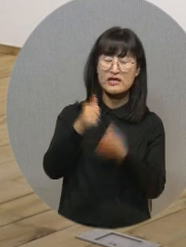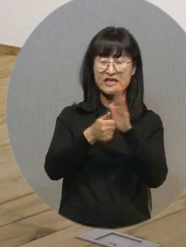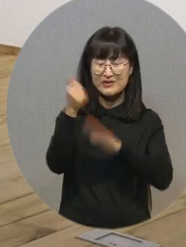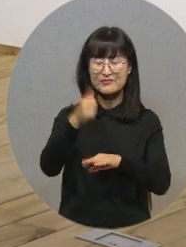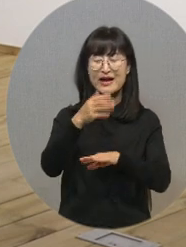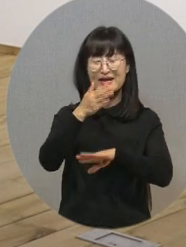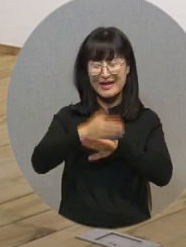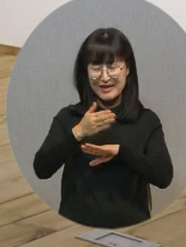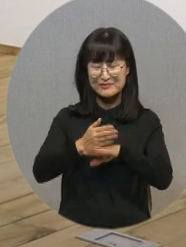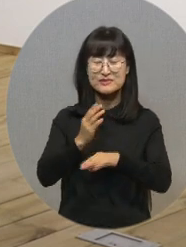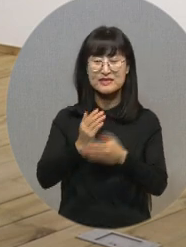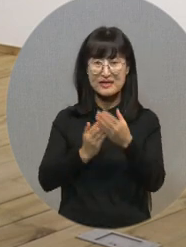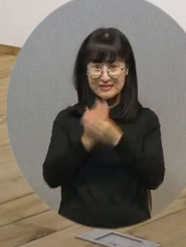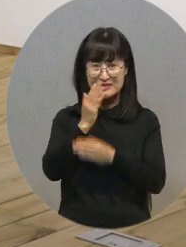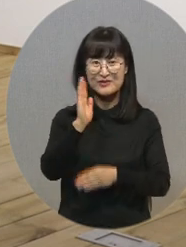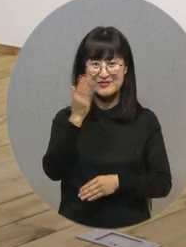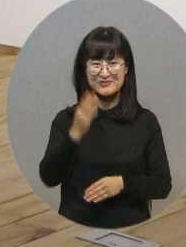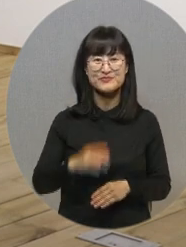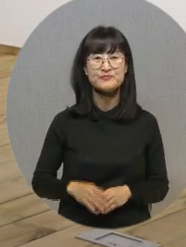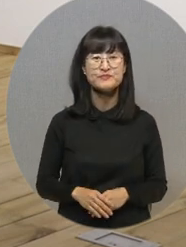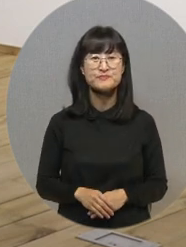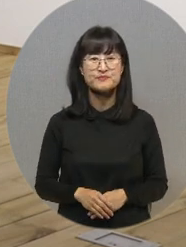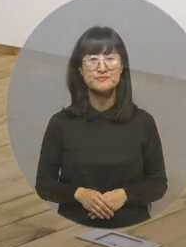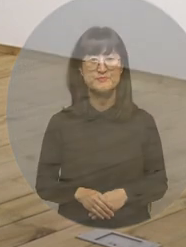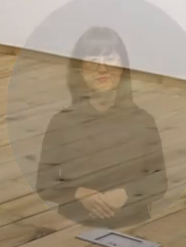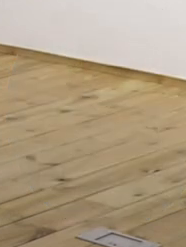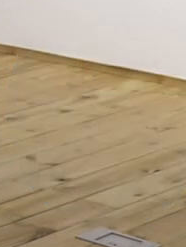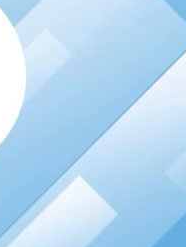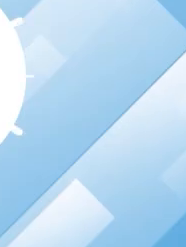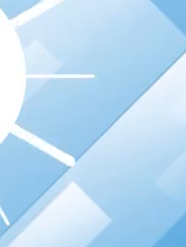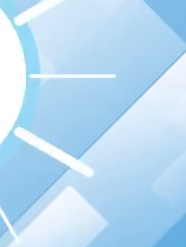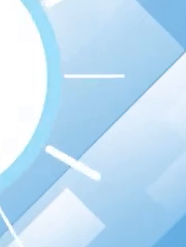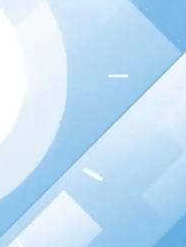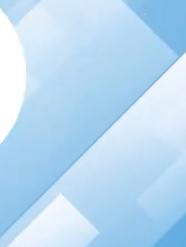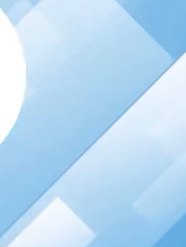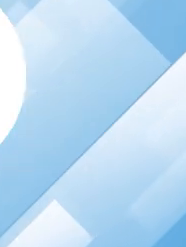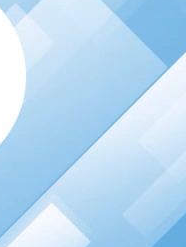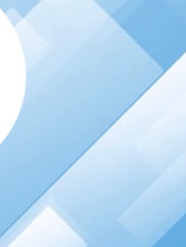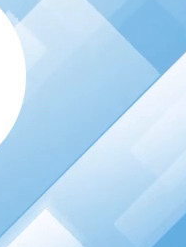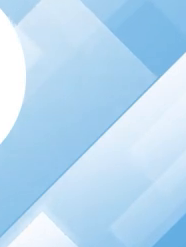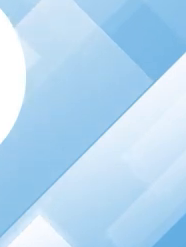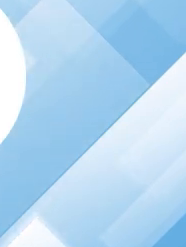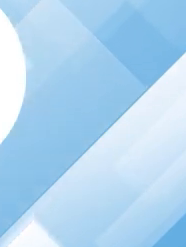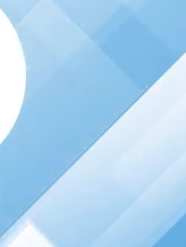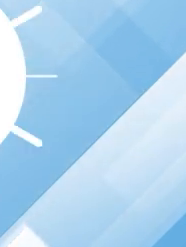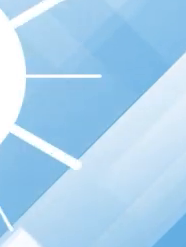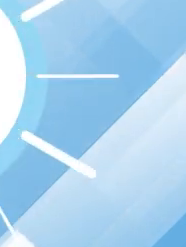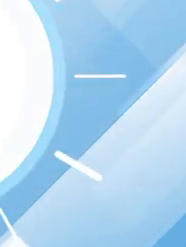것입니다. 복지TV 뉴스 김채리입니다.